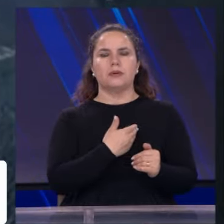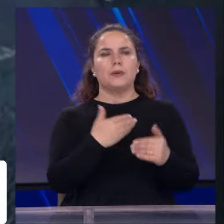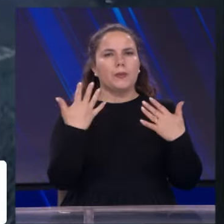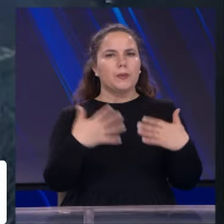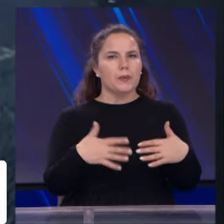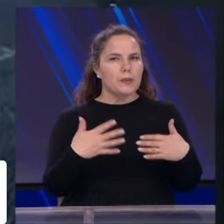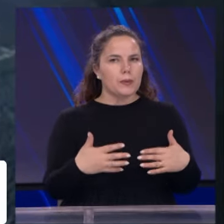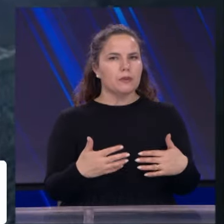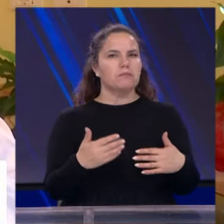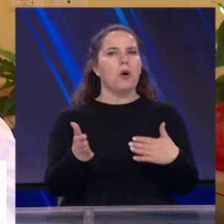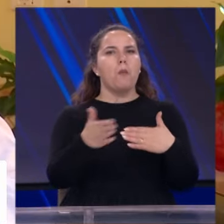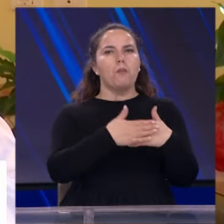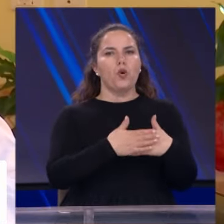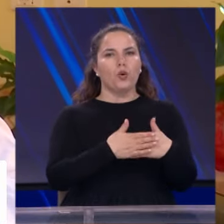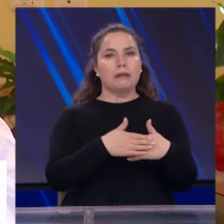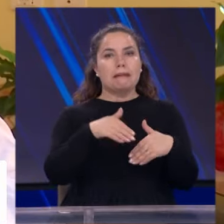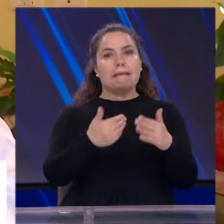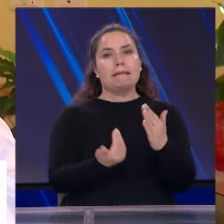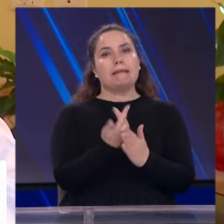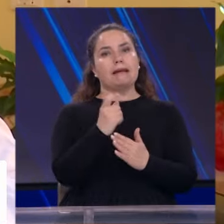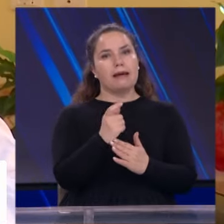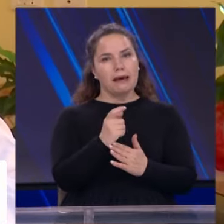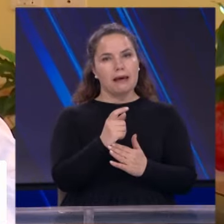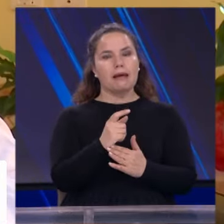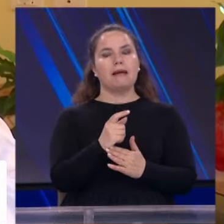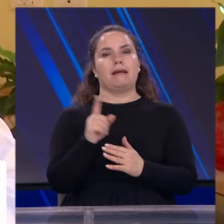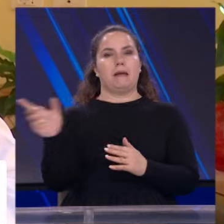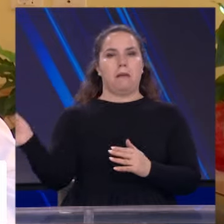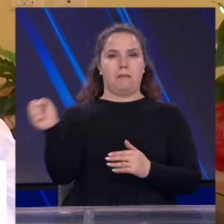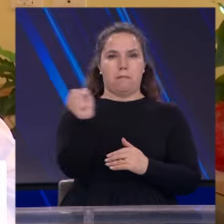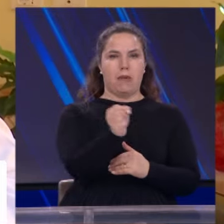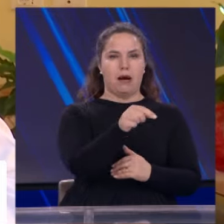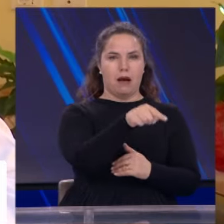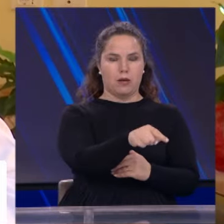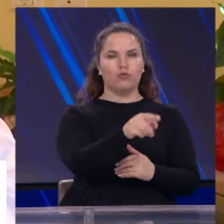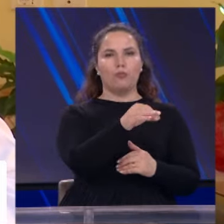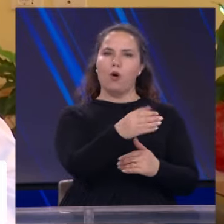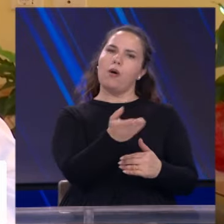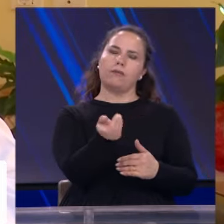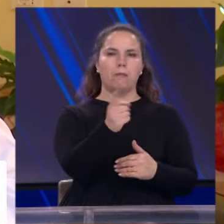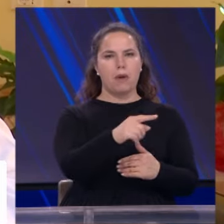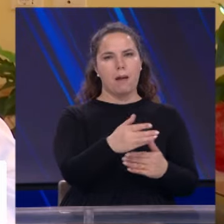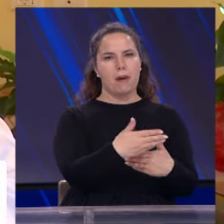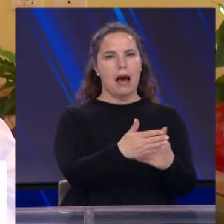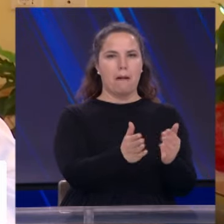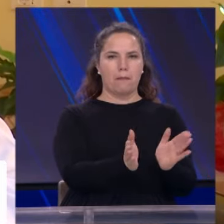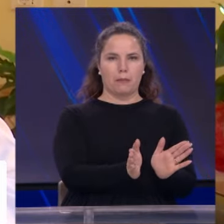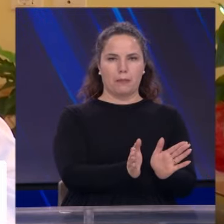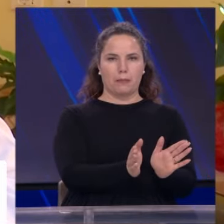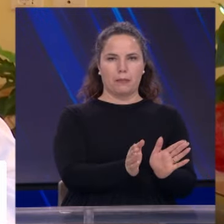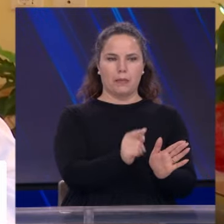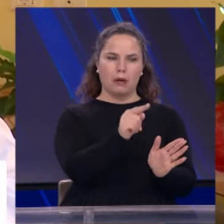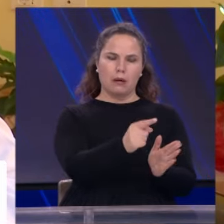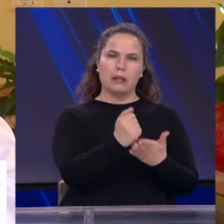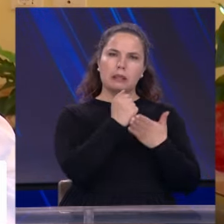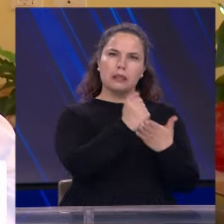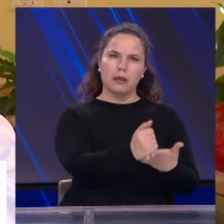së mjekëve specialist. Ekipi i kirurgëve të qëndrës universitare Shefqet